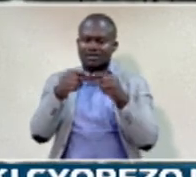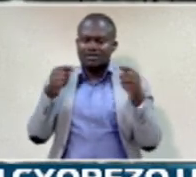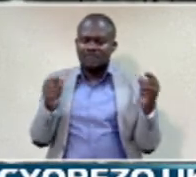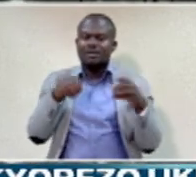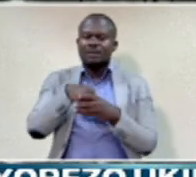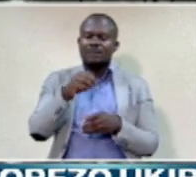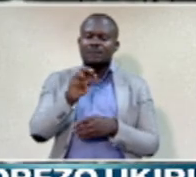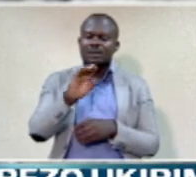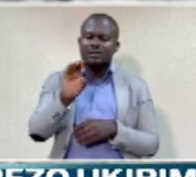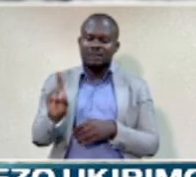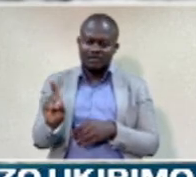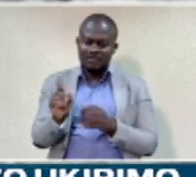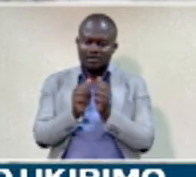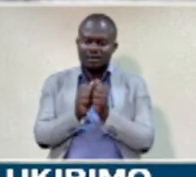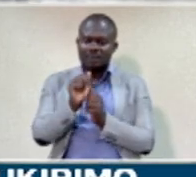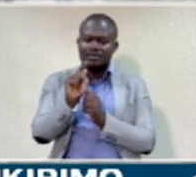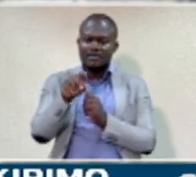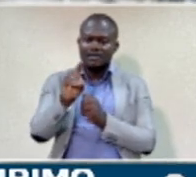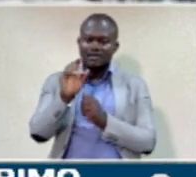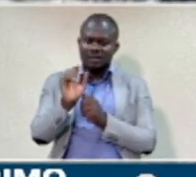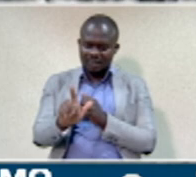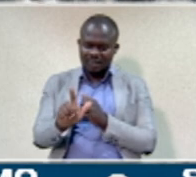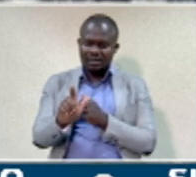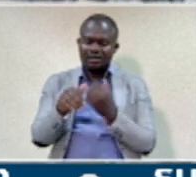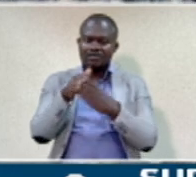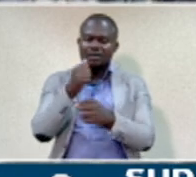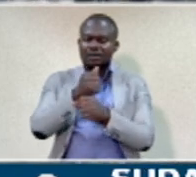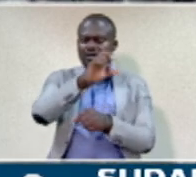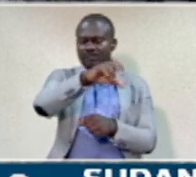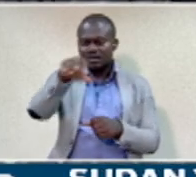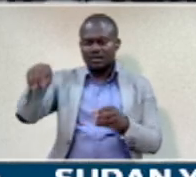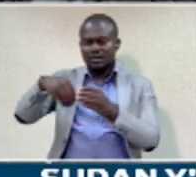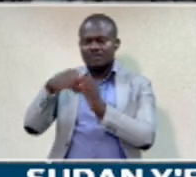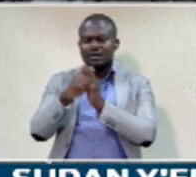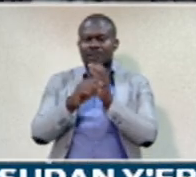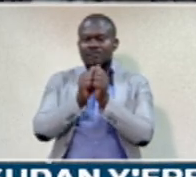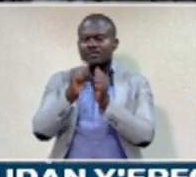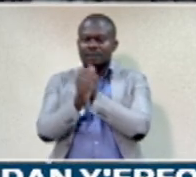irimo MRCD na PDR ihumure ikora mu bice bitandukanye mu karere no mu mahanga